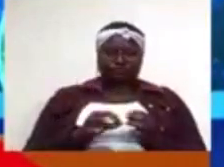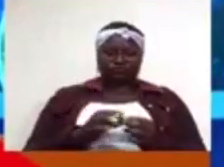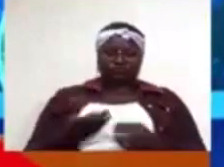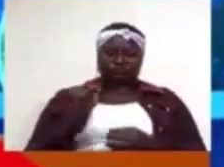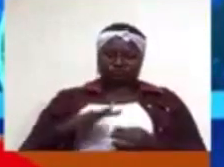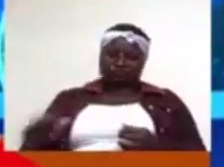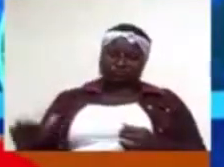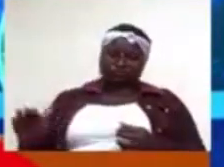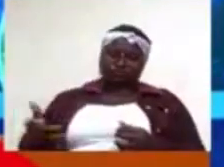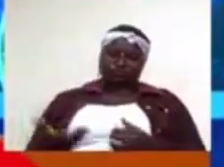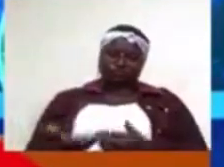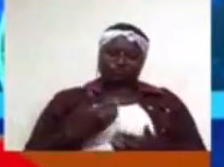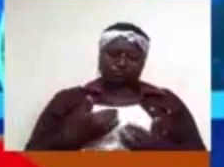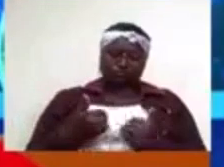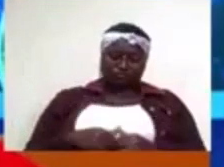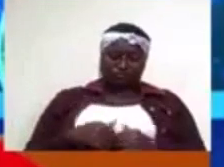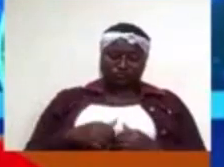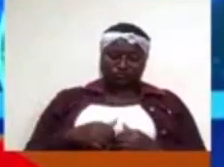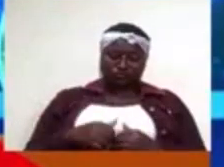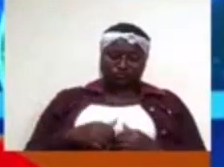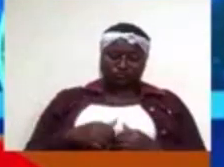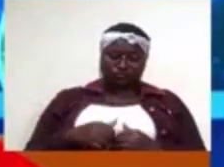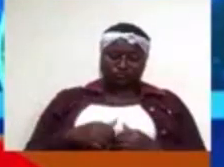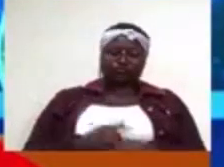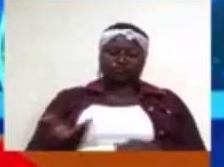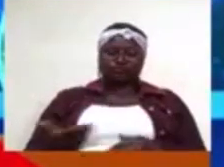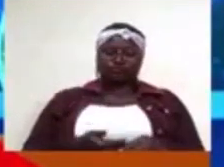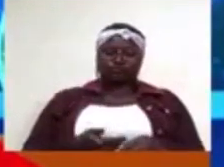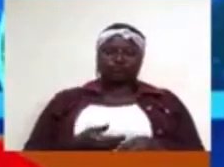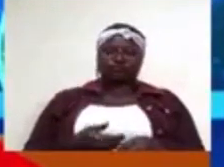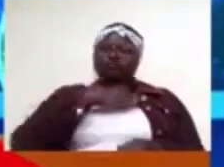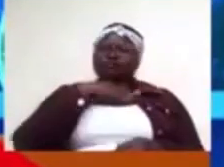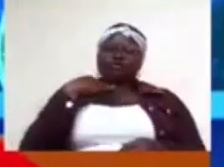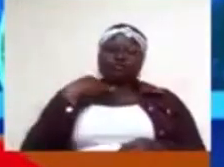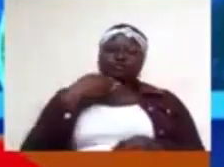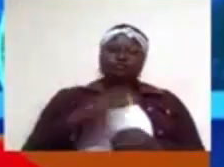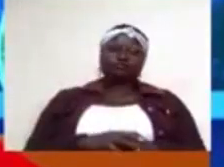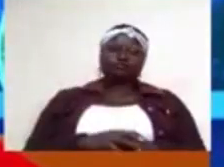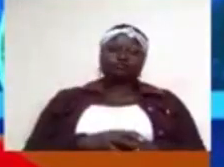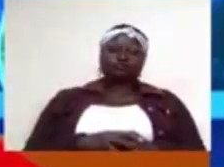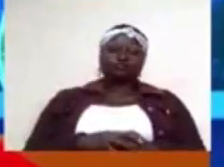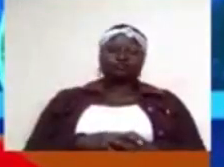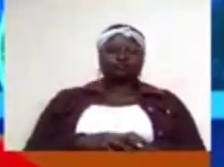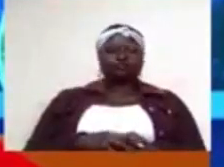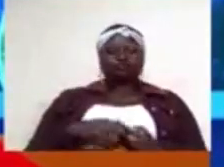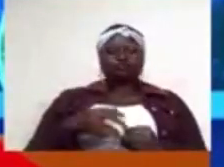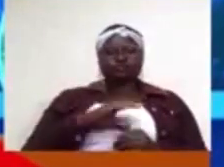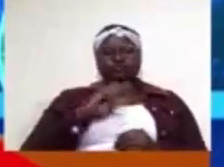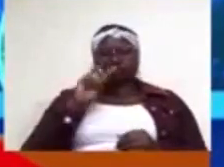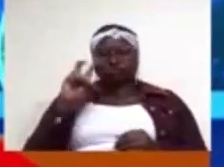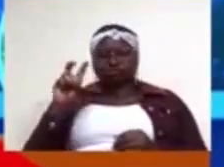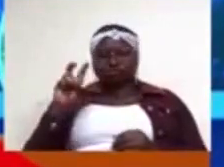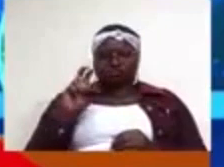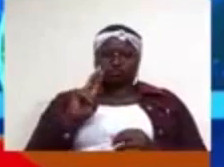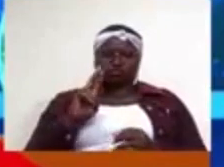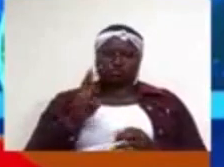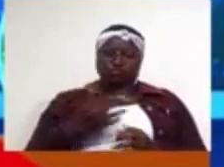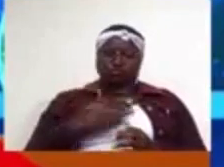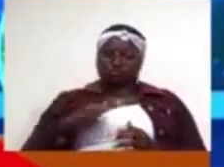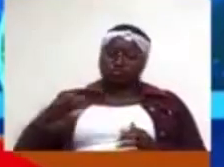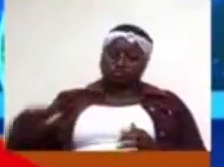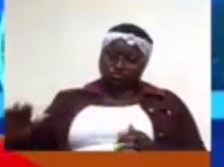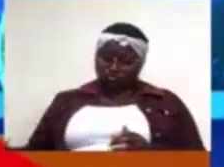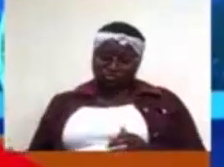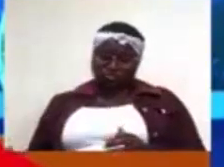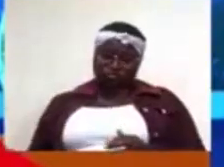ciana meciria ati ni cikinyite gikiro gia kuga ati reke ndirute muoyo riu ungirora ri ciana ici